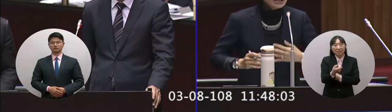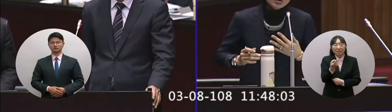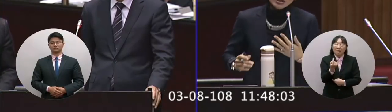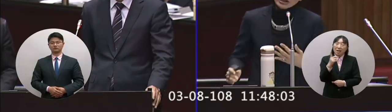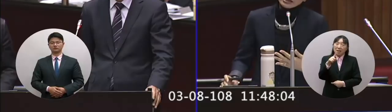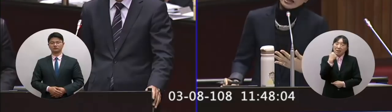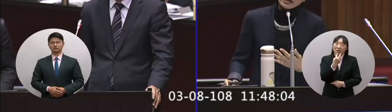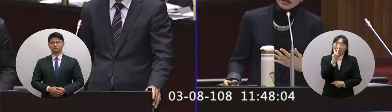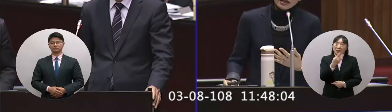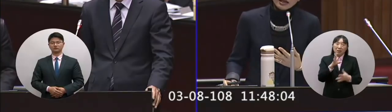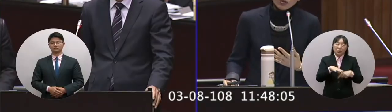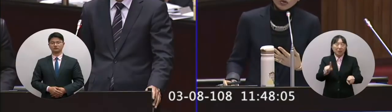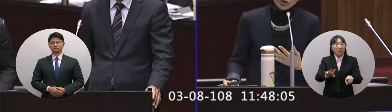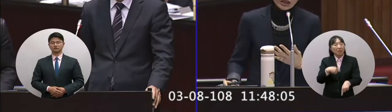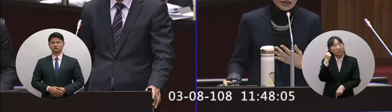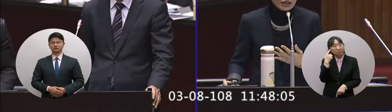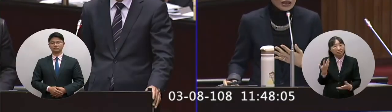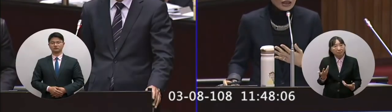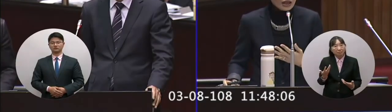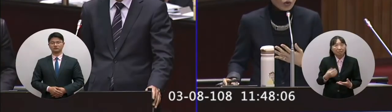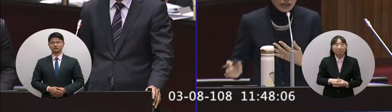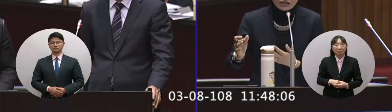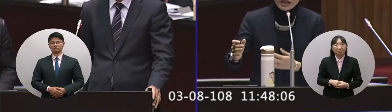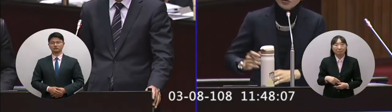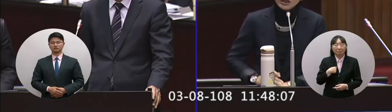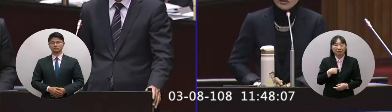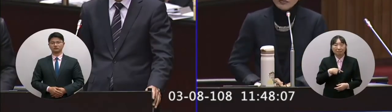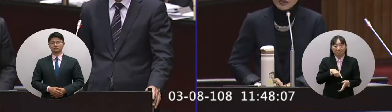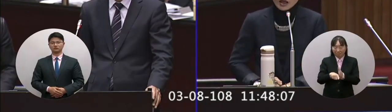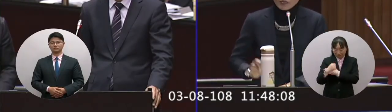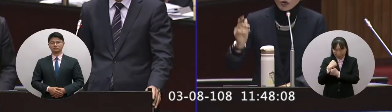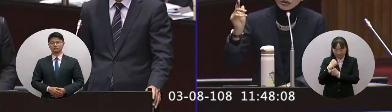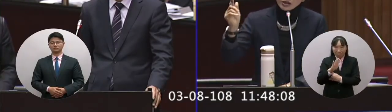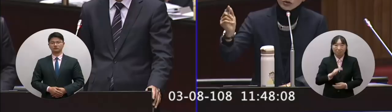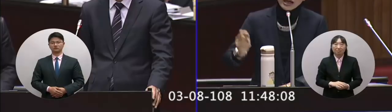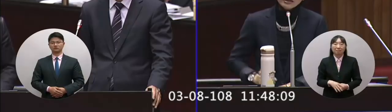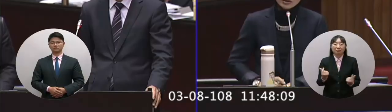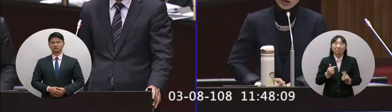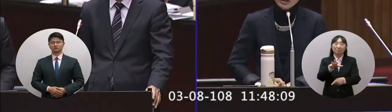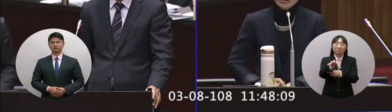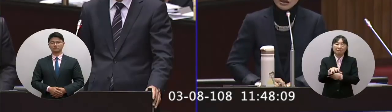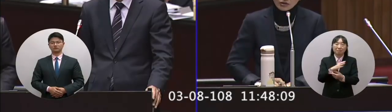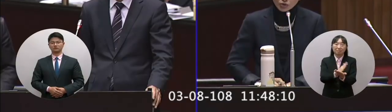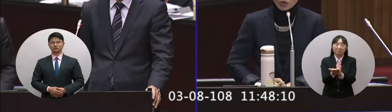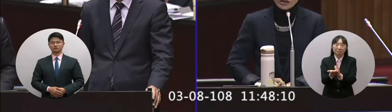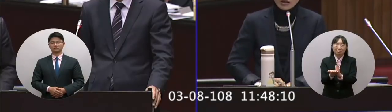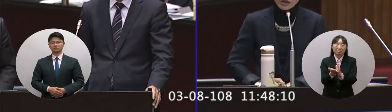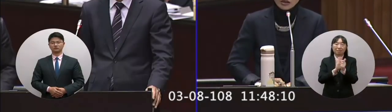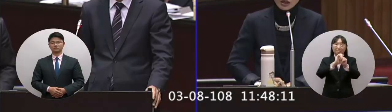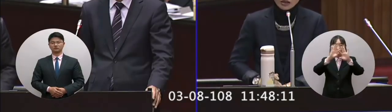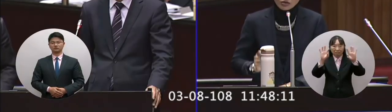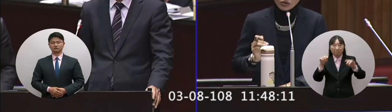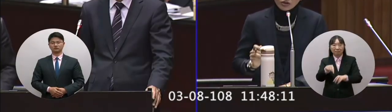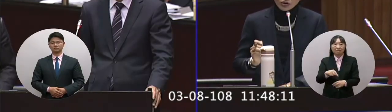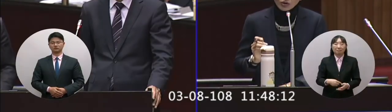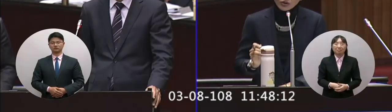那我们心里作何感想？我觉得我们一直在努力， 包括在农产的推销的这个区块上